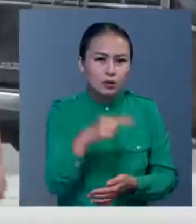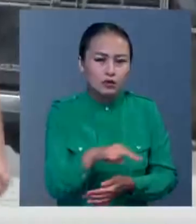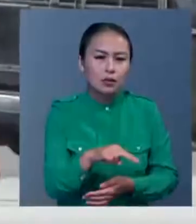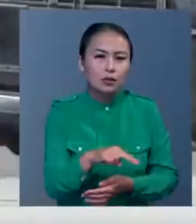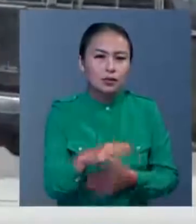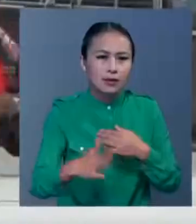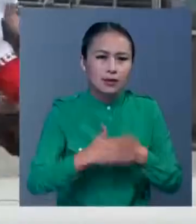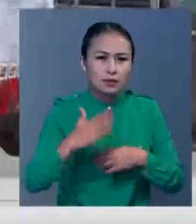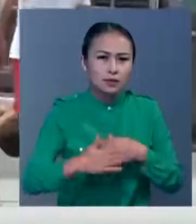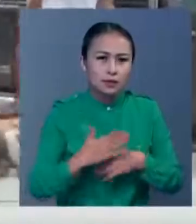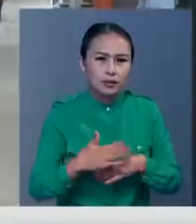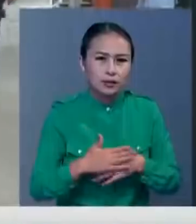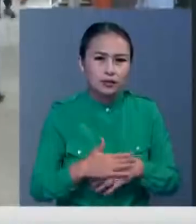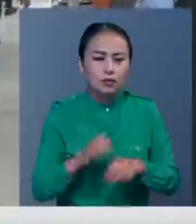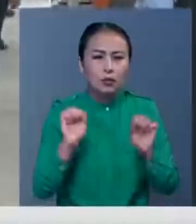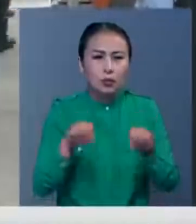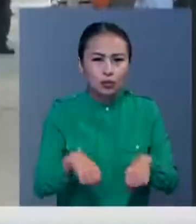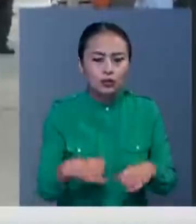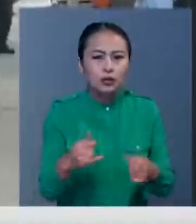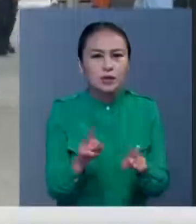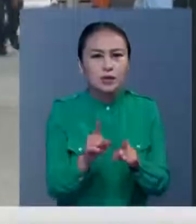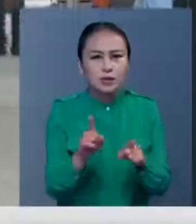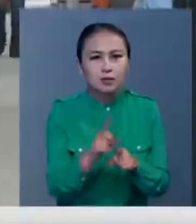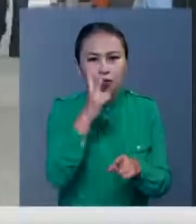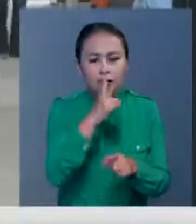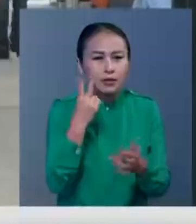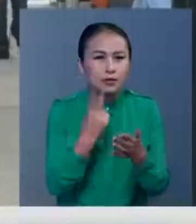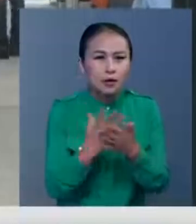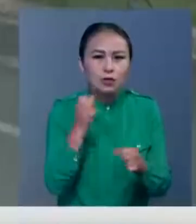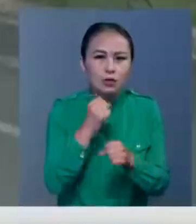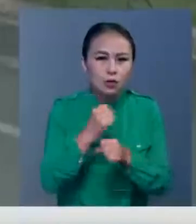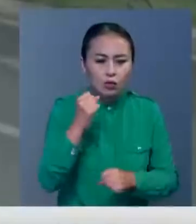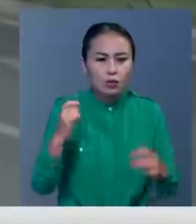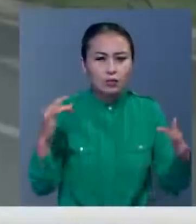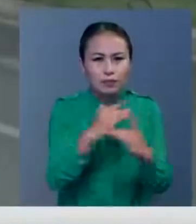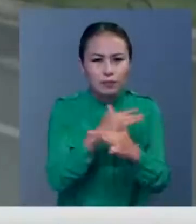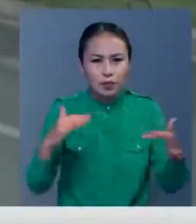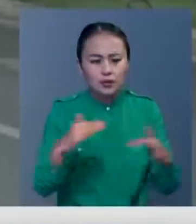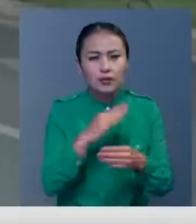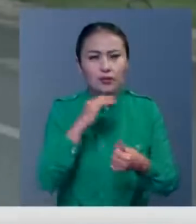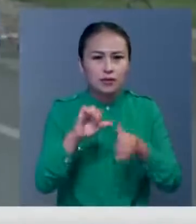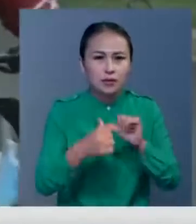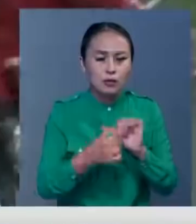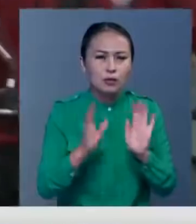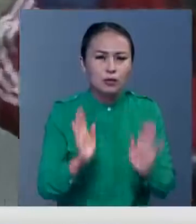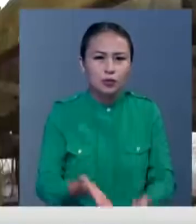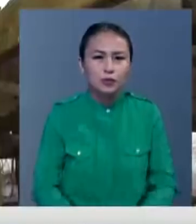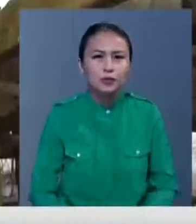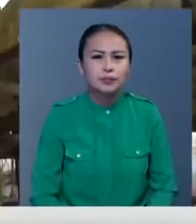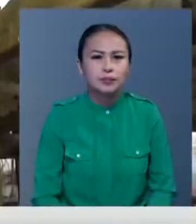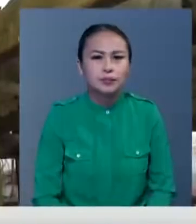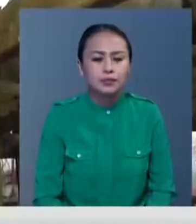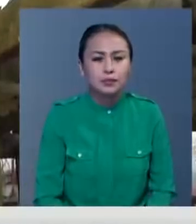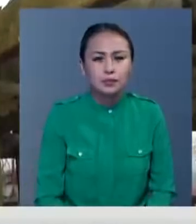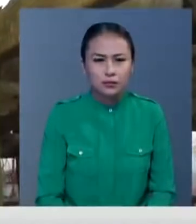жаза қолданылуы мүмкін. Қатаң шектеулерге қарамастан қалааралық жолдар айт күндері ақсыз болады. Меруерт